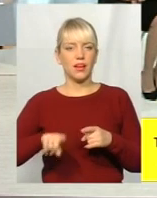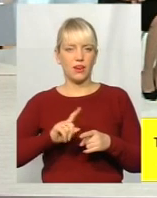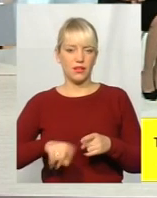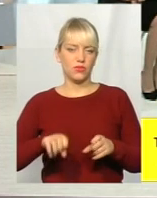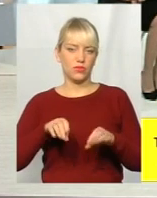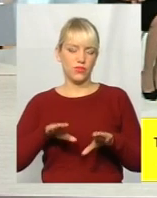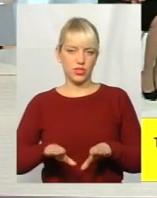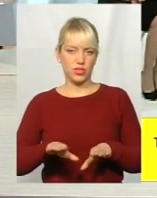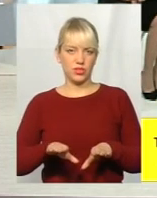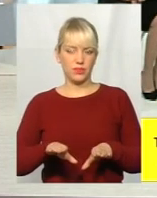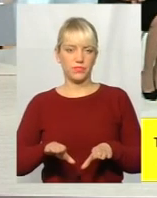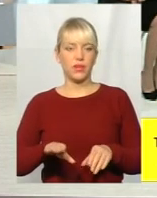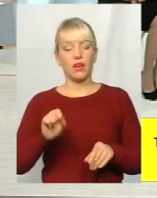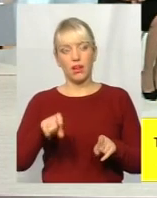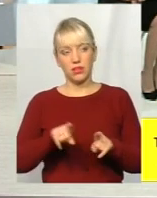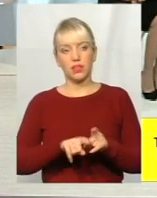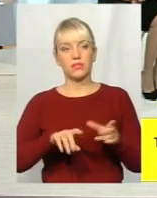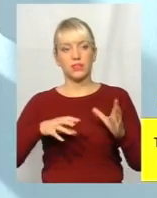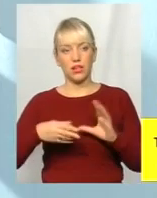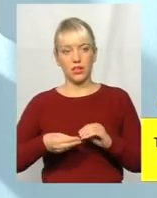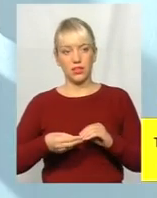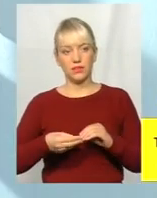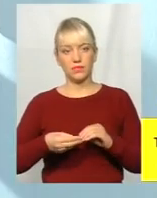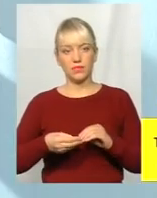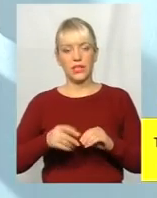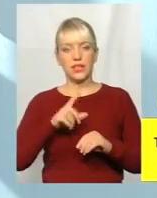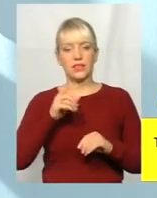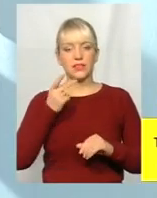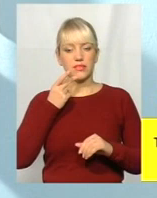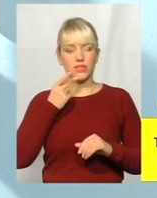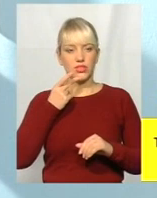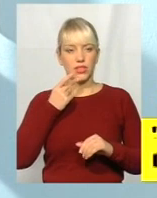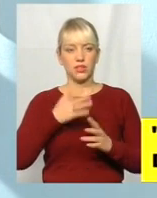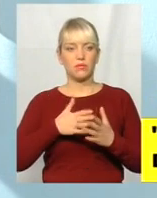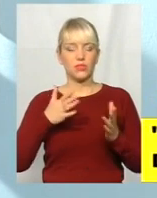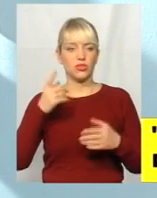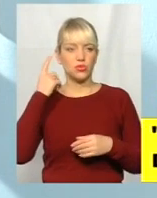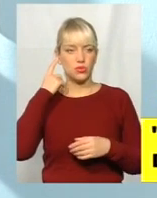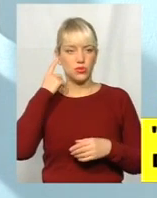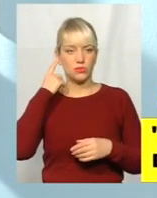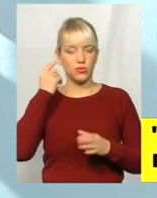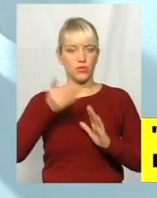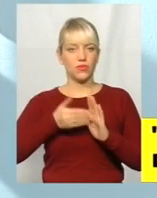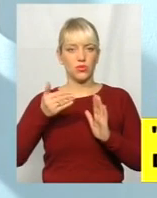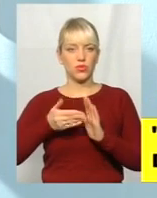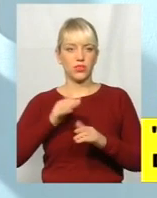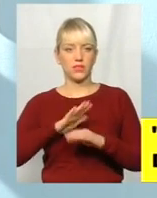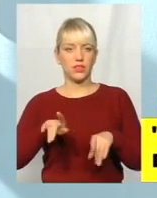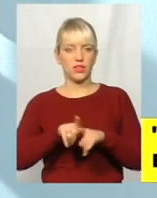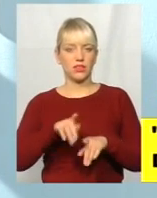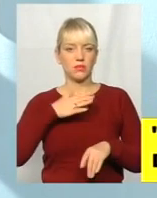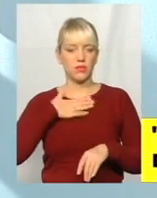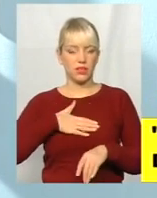негайного вирішення. А так, взагалі, то зазвичай більше чуємо відгуків не таких